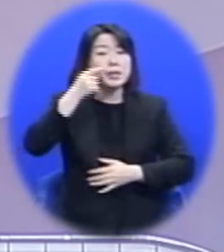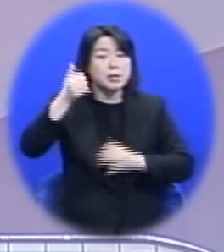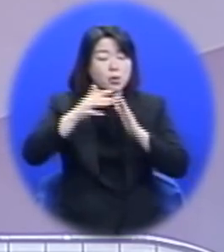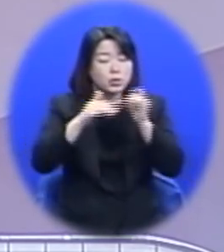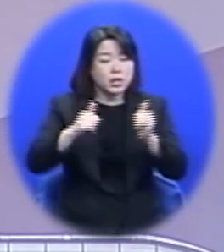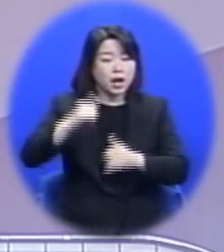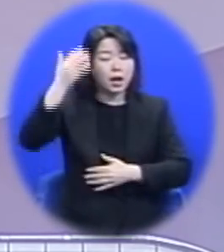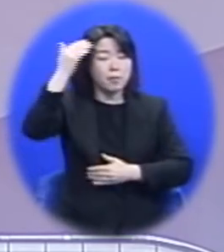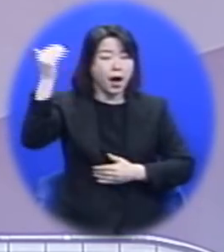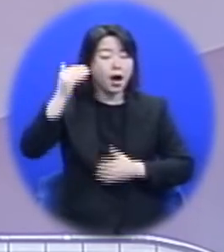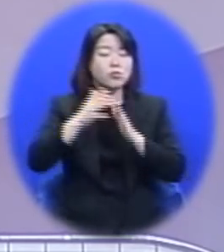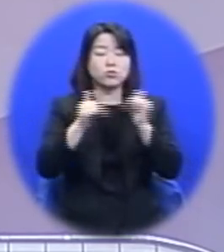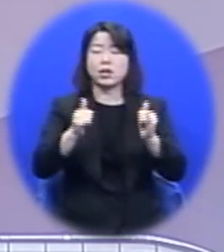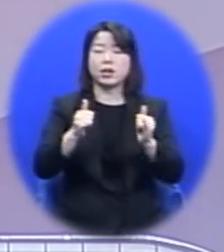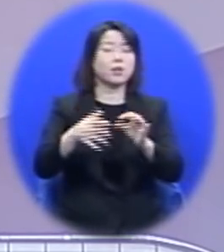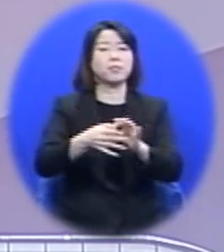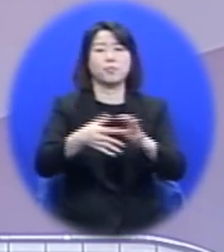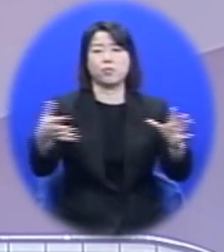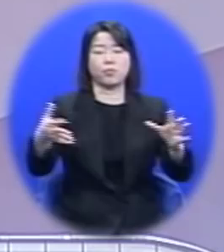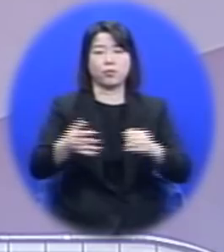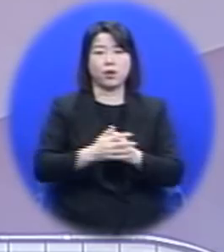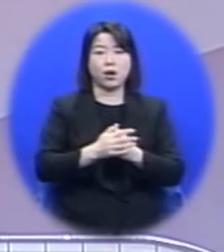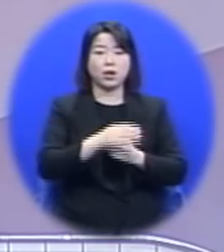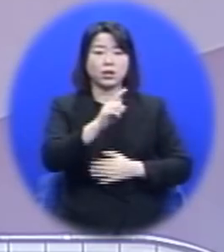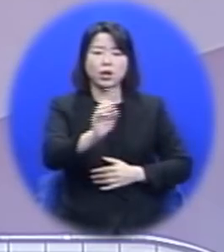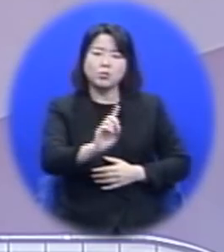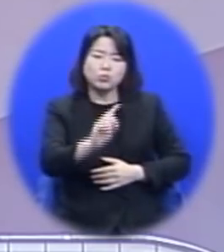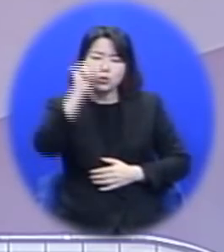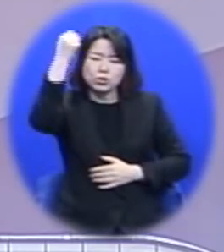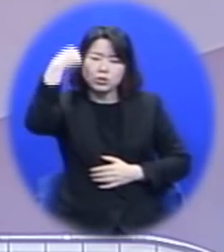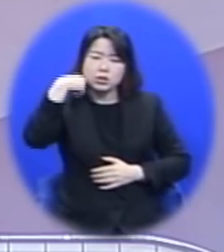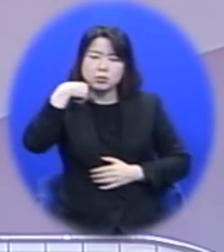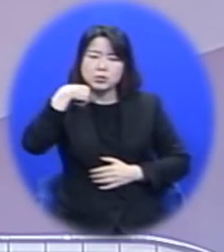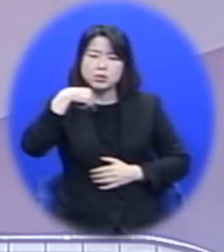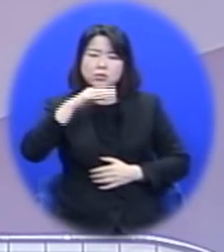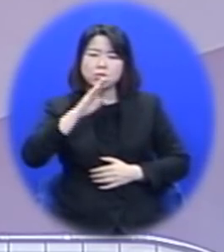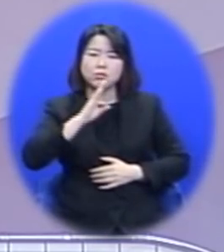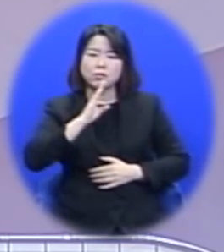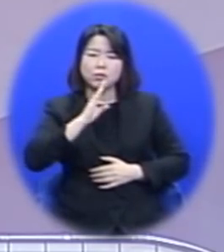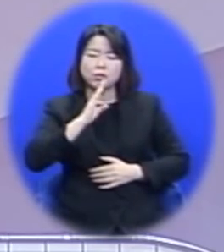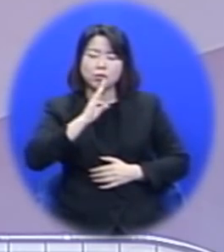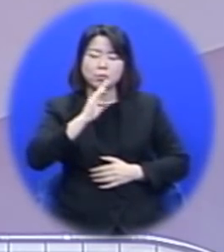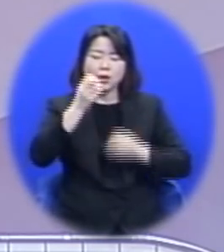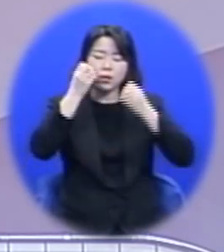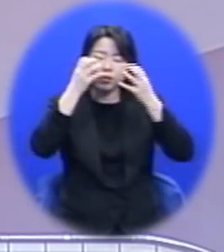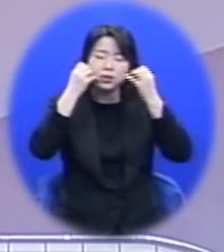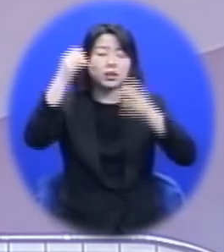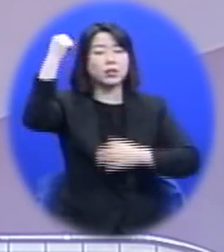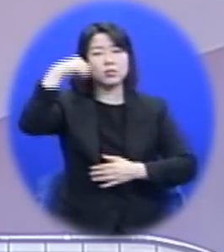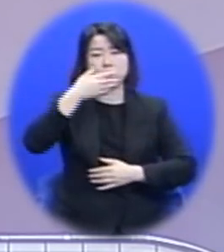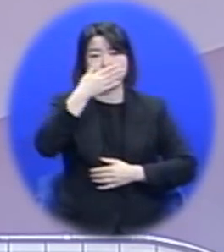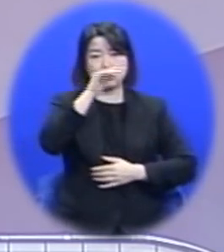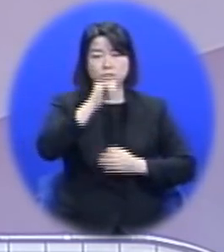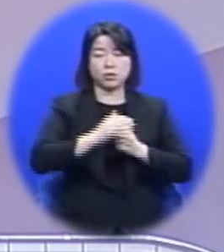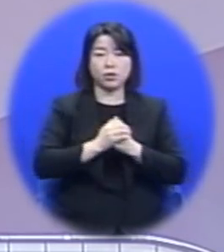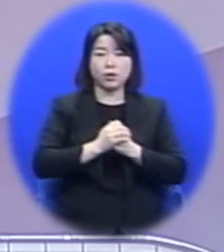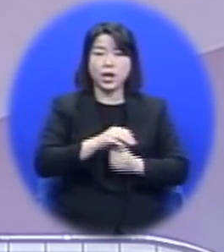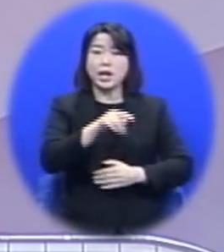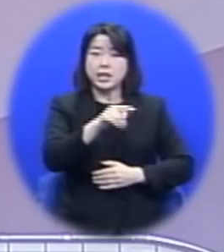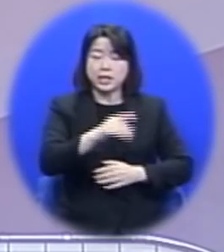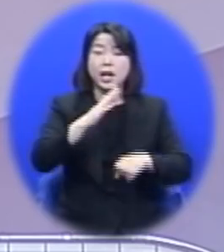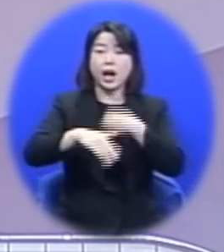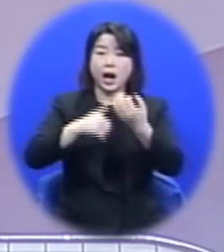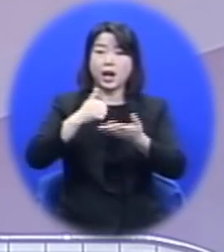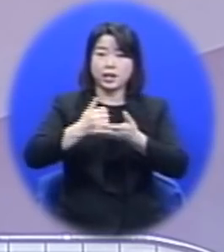거라는, 그게 어떤 느낌인지 너무나 생생하게 느껴졌어요. 이것이